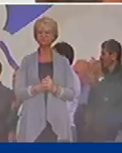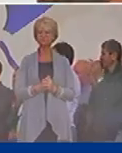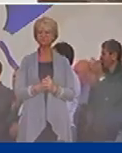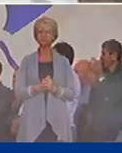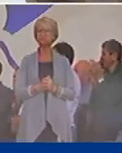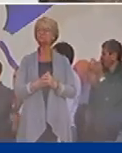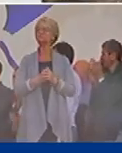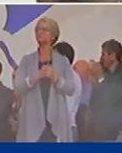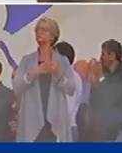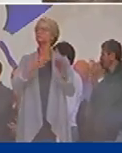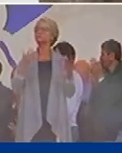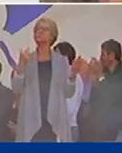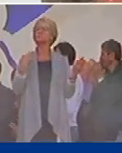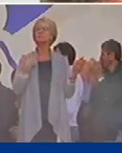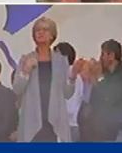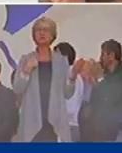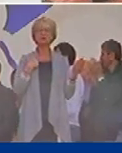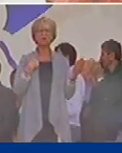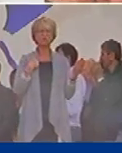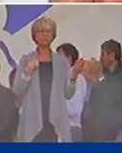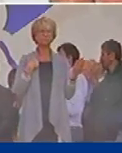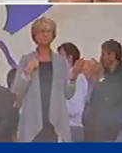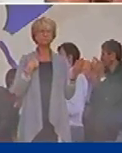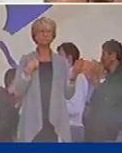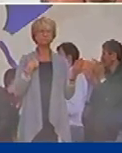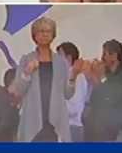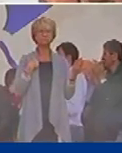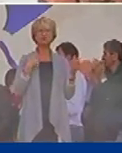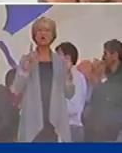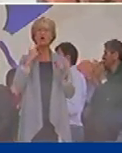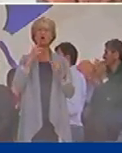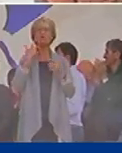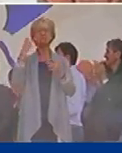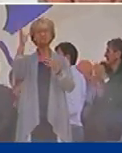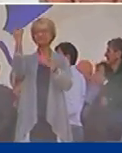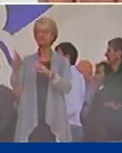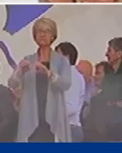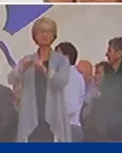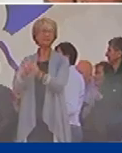Io non sono per la rottamazione,